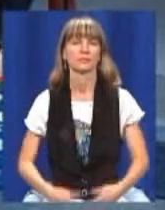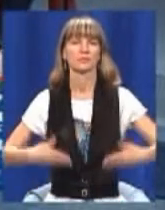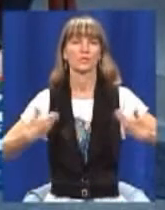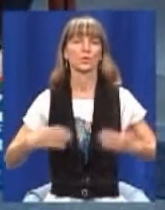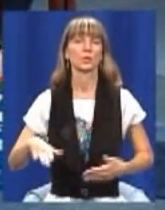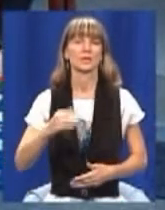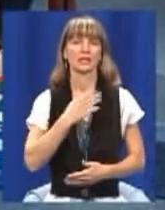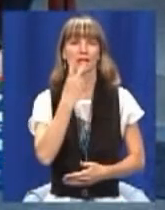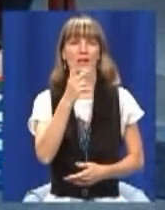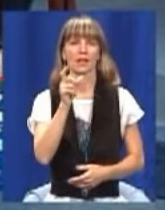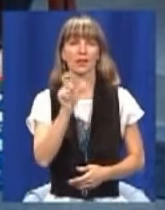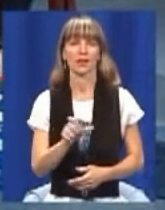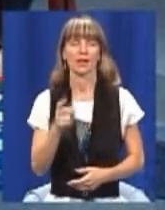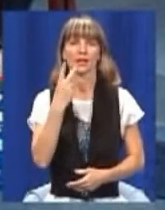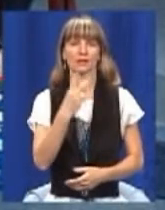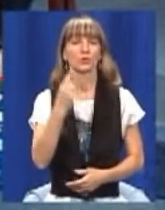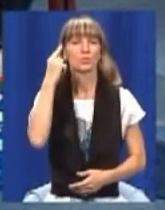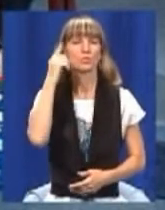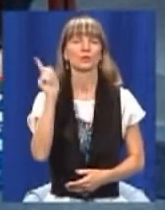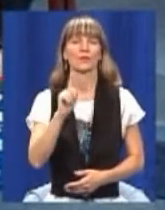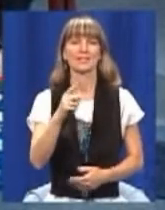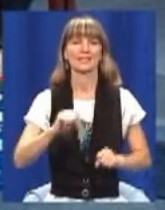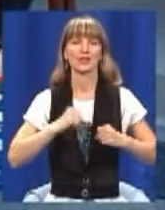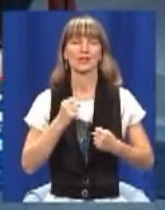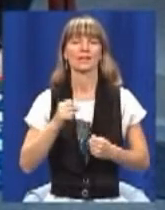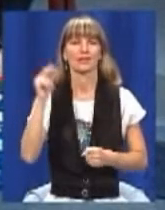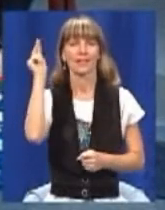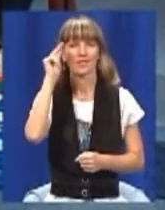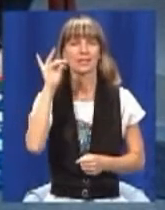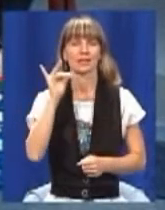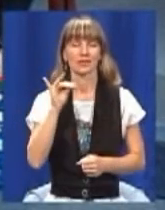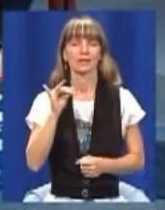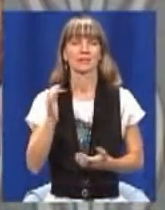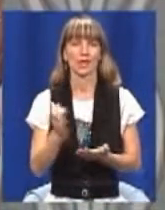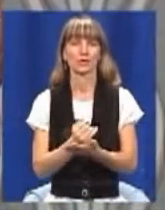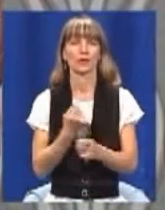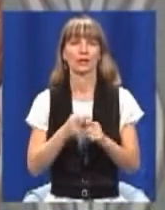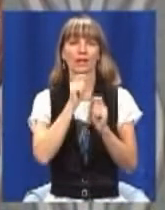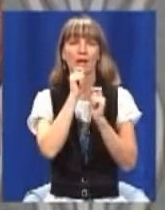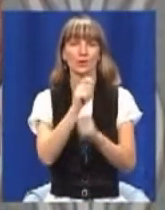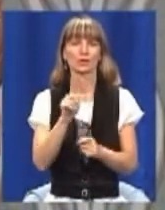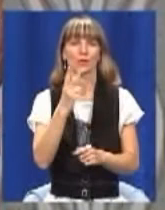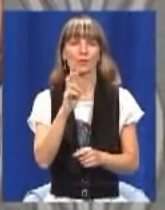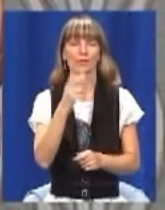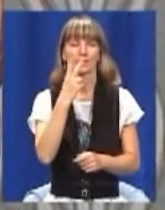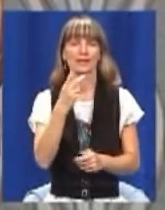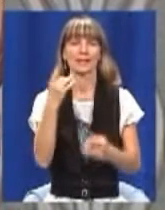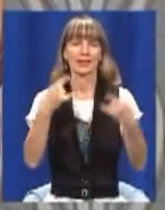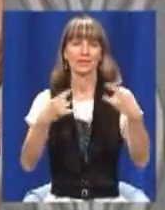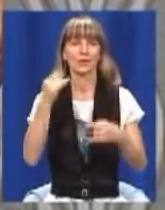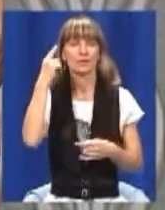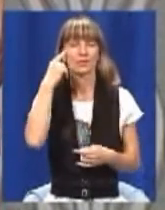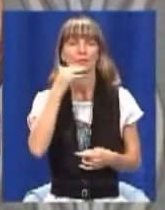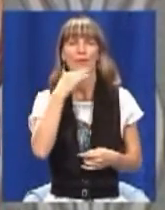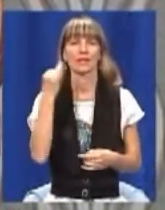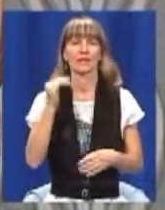Привіт усім нашим телеглядачам. Сподіваюсь, ви старанно навчалися і заслужили цю винагороду, аби подивитися телевізор та дізнатися